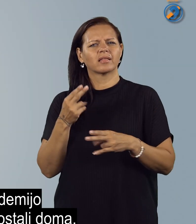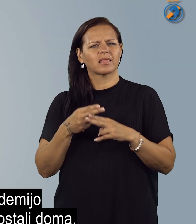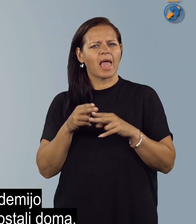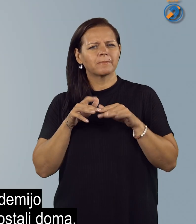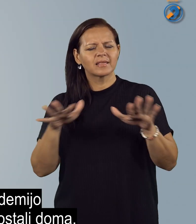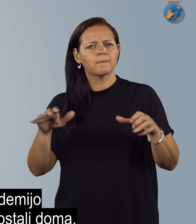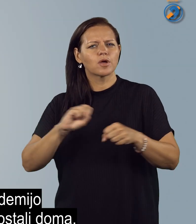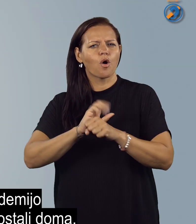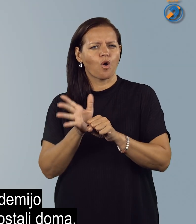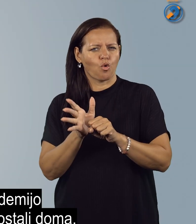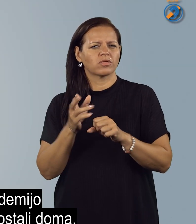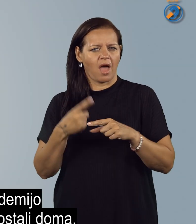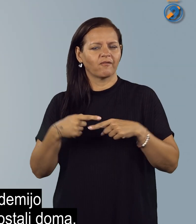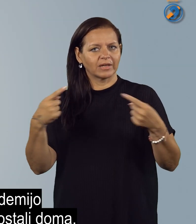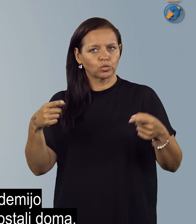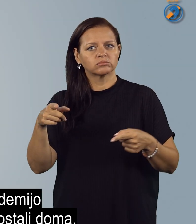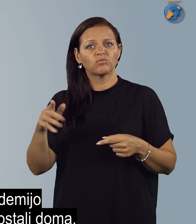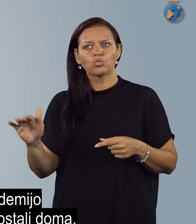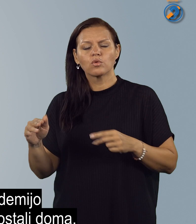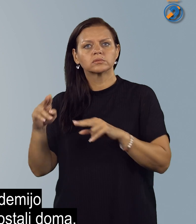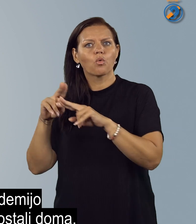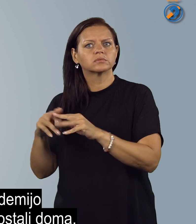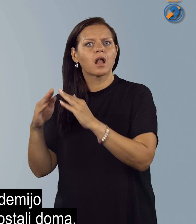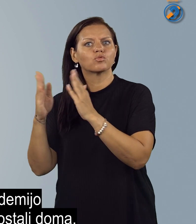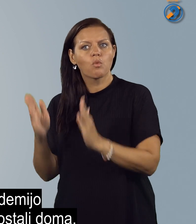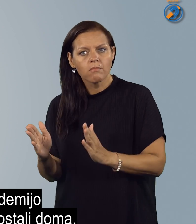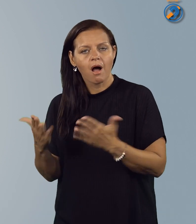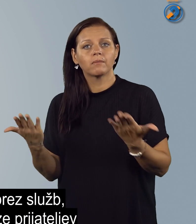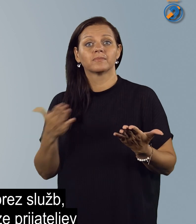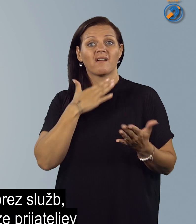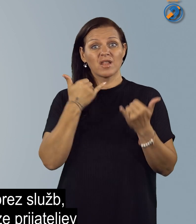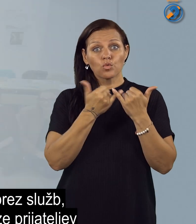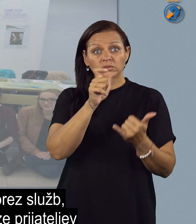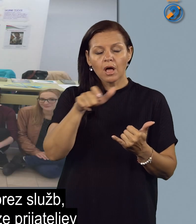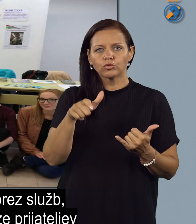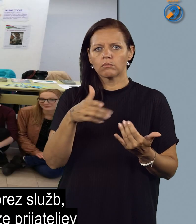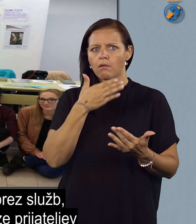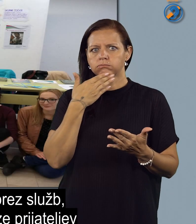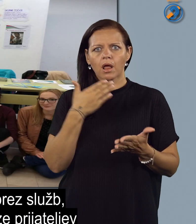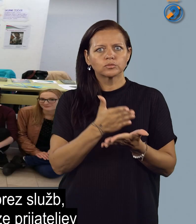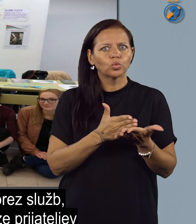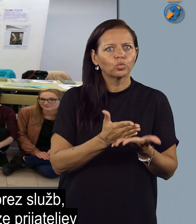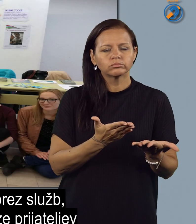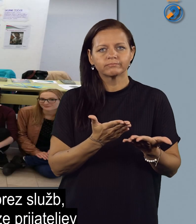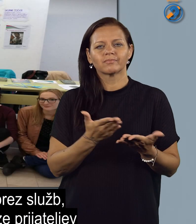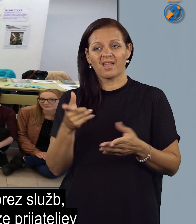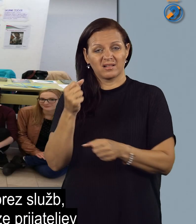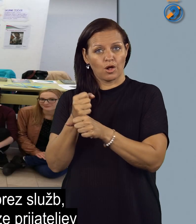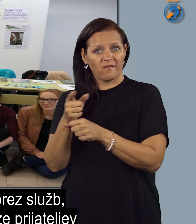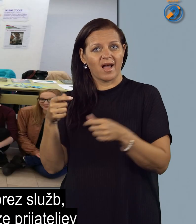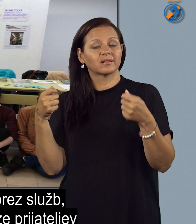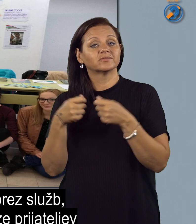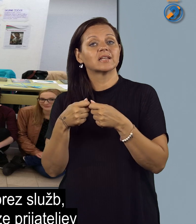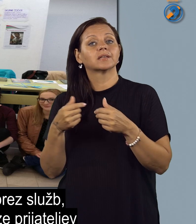Ko so med epidemijo koronavirusa otroci ostali doma, veliko staršev pa brez služb, se je delovanje Zveze prijateljev